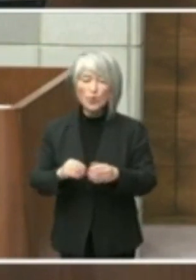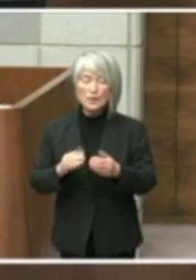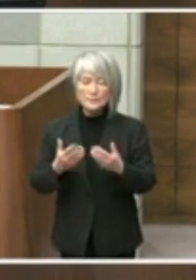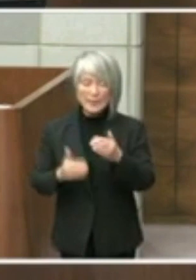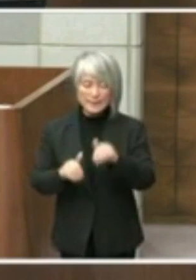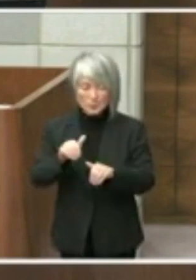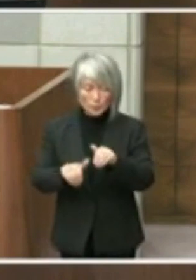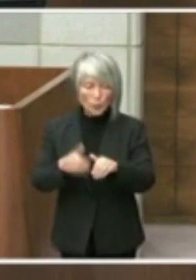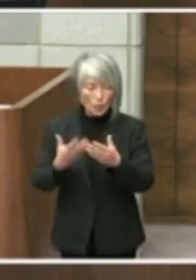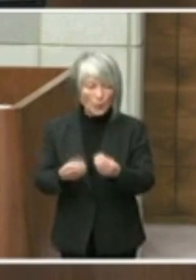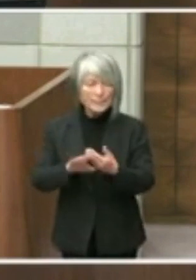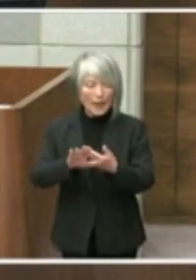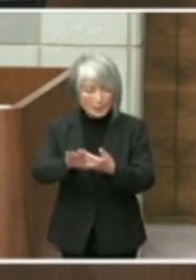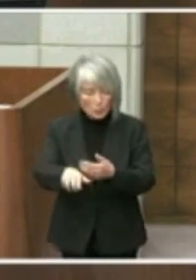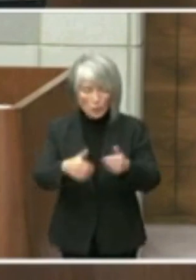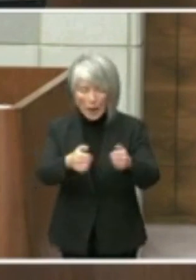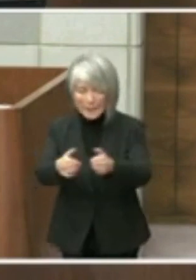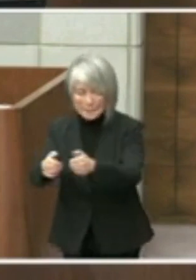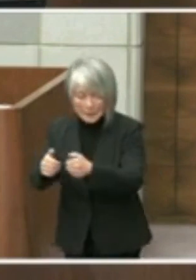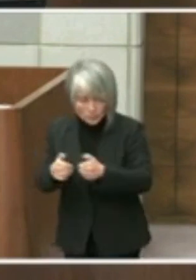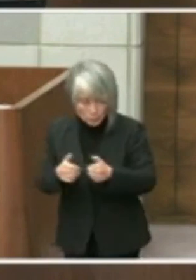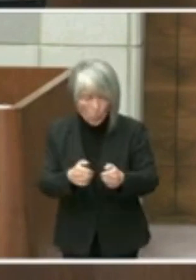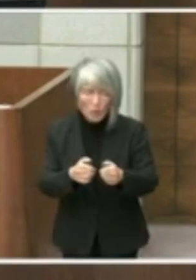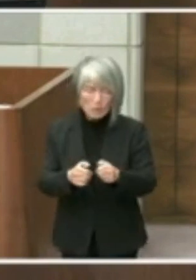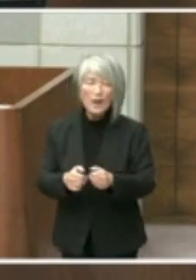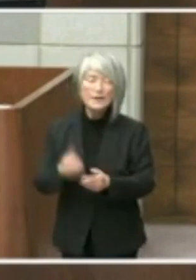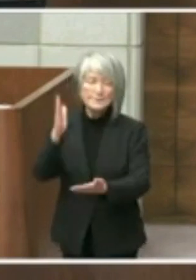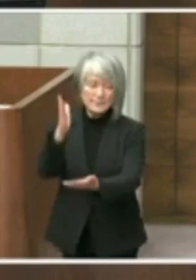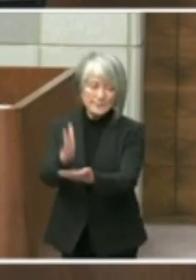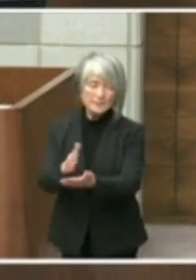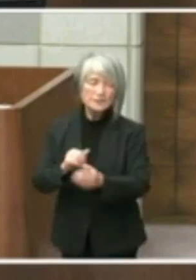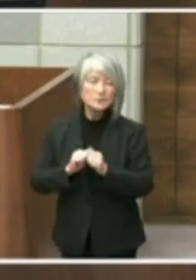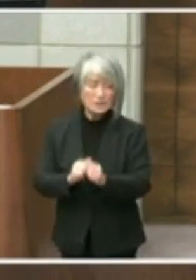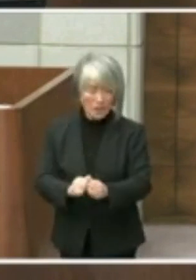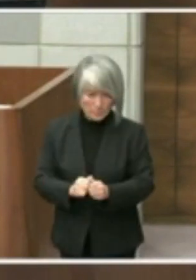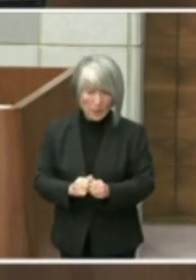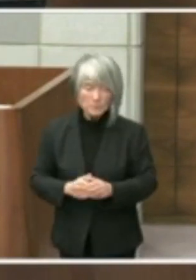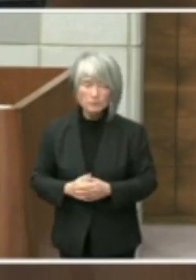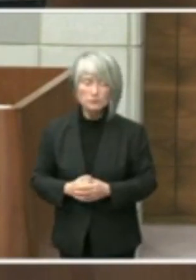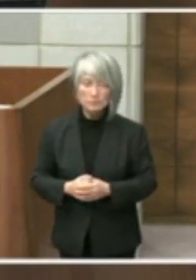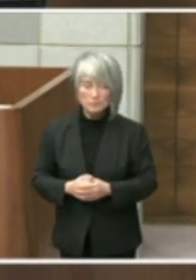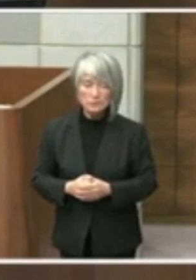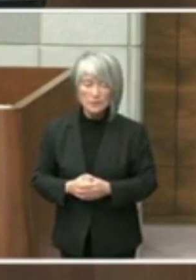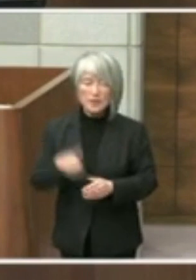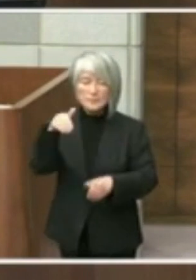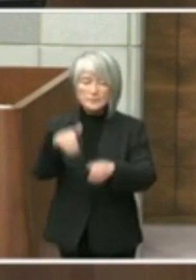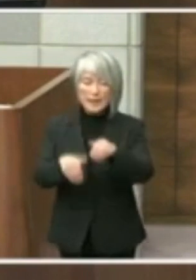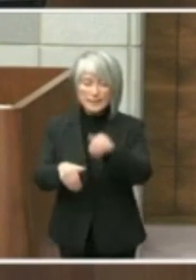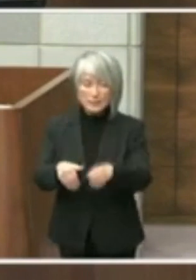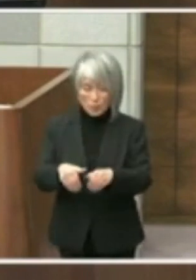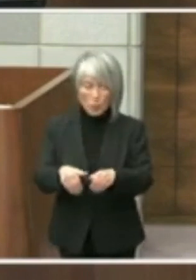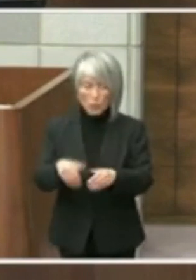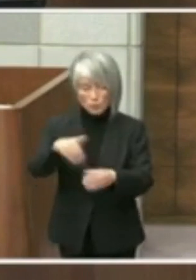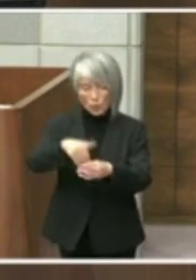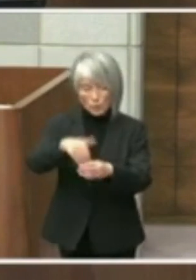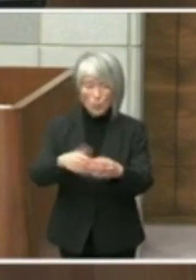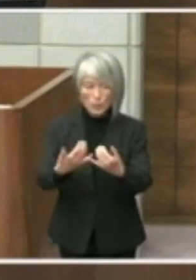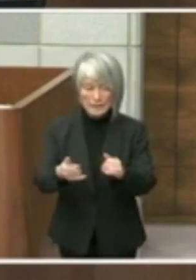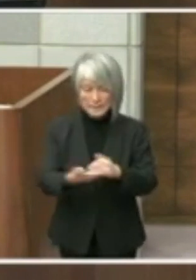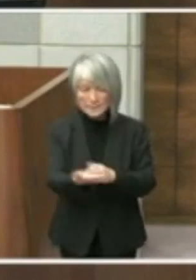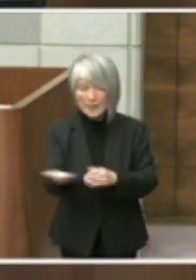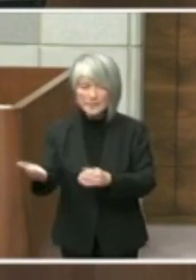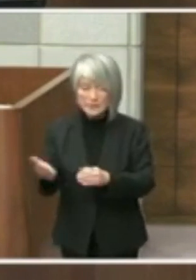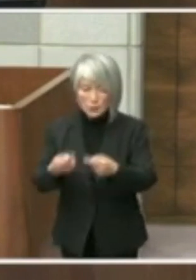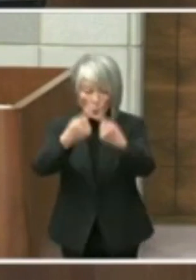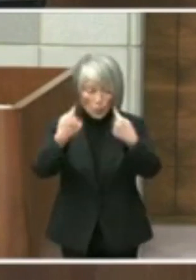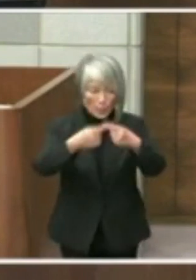しております。法で禁止されております挨拶行為は、選挙人に対して個別訪問をす